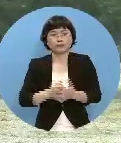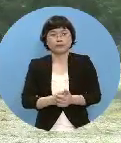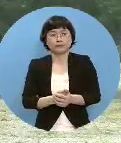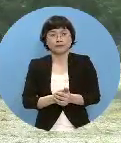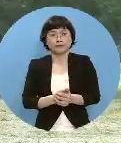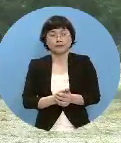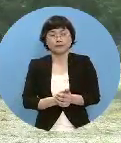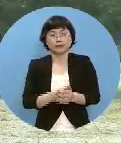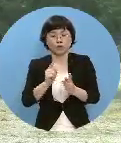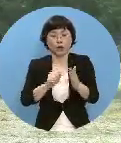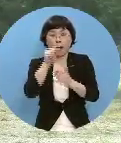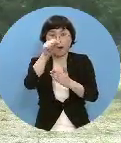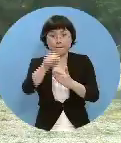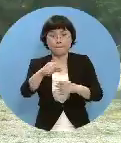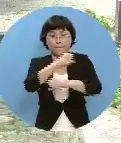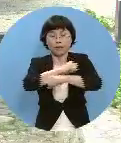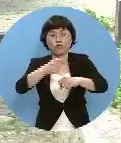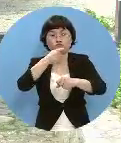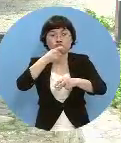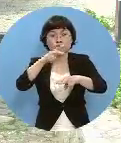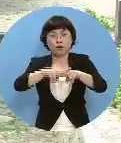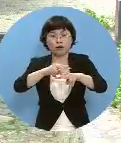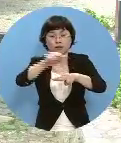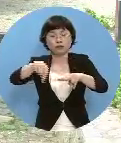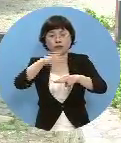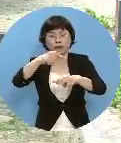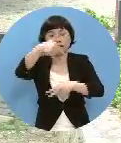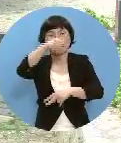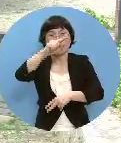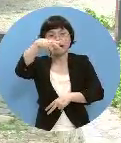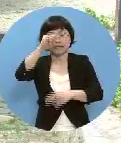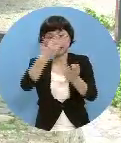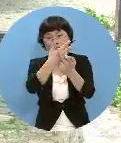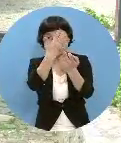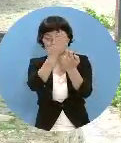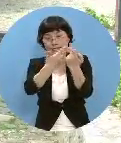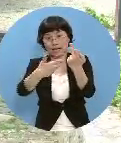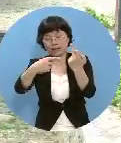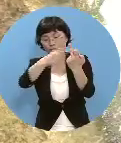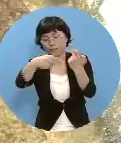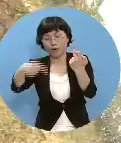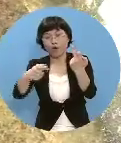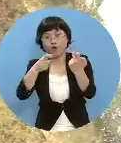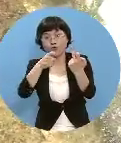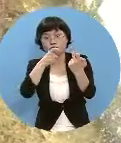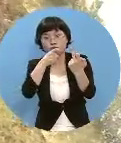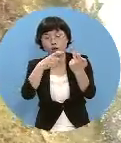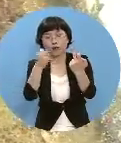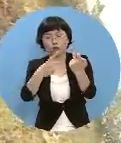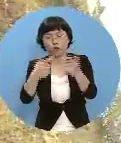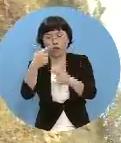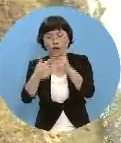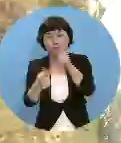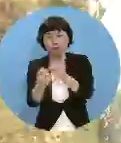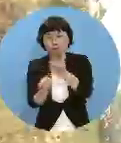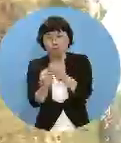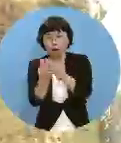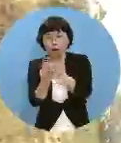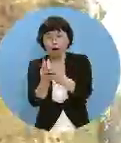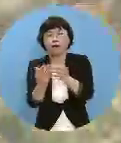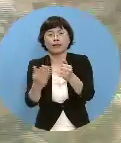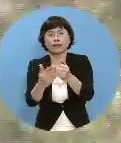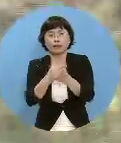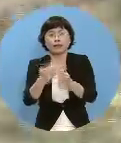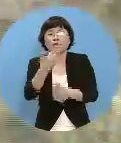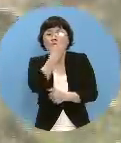대웅보전 앞마당의 약수터는 가지산의 천연 비자림과 차나무에서 뿜어내는 자양분 때문인지 미네랄